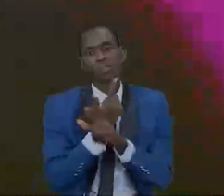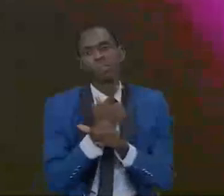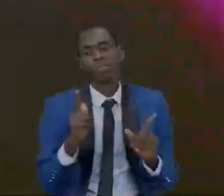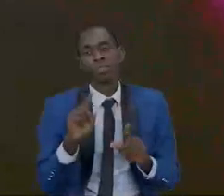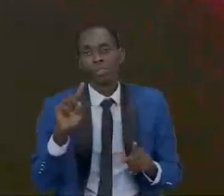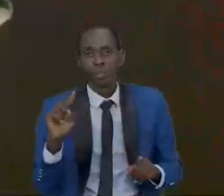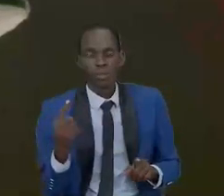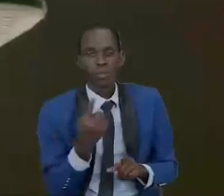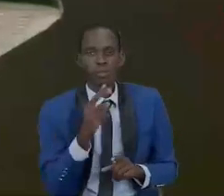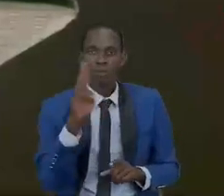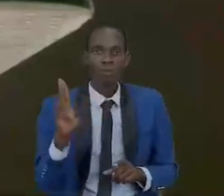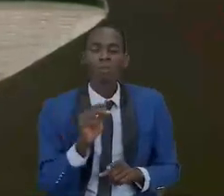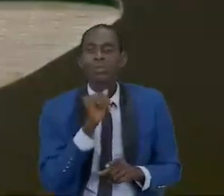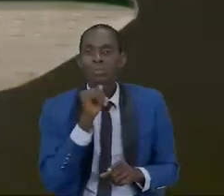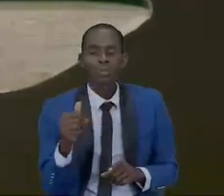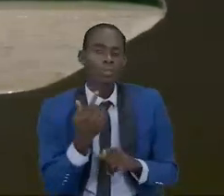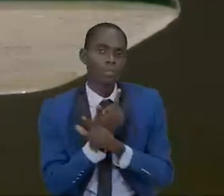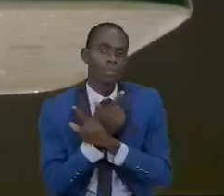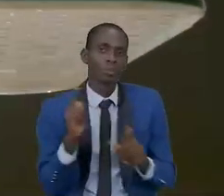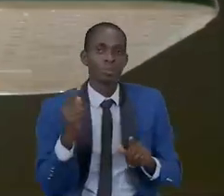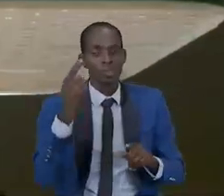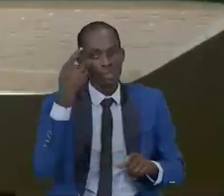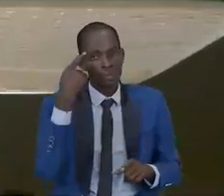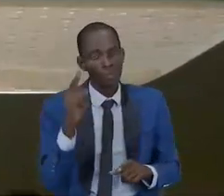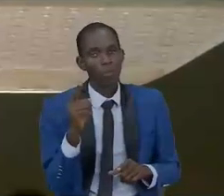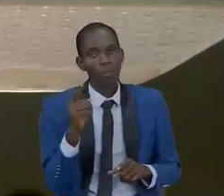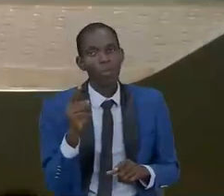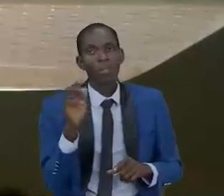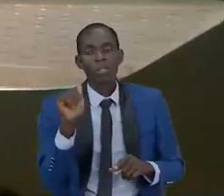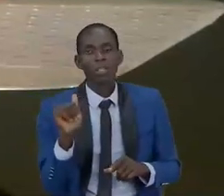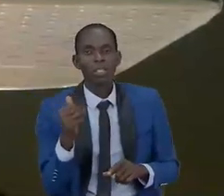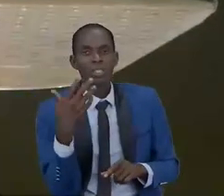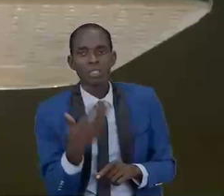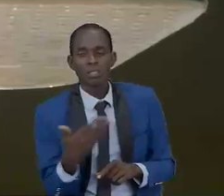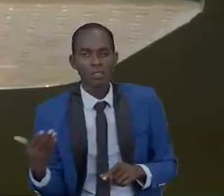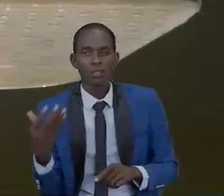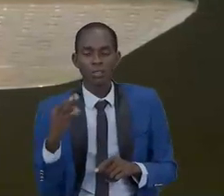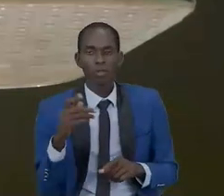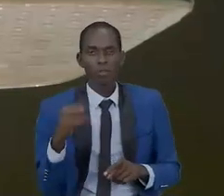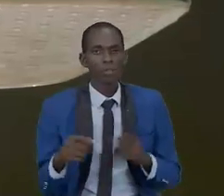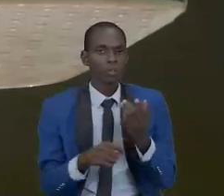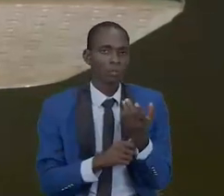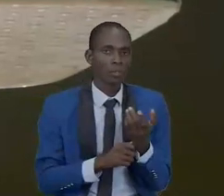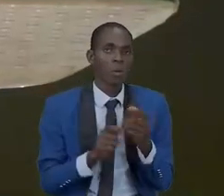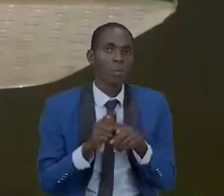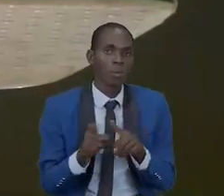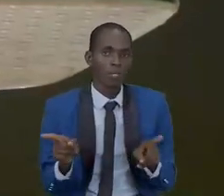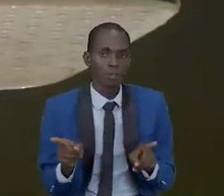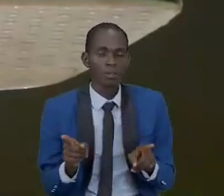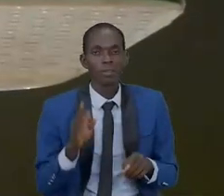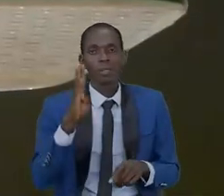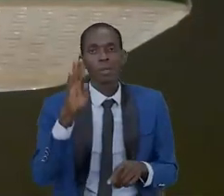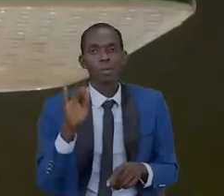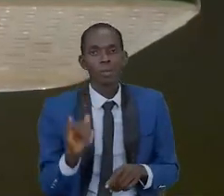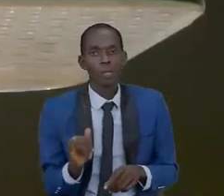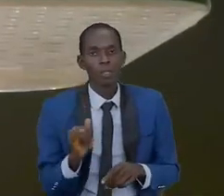seulement ne faites pas de cette liberté un prétexte de vivre selon la chair mais rendez-vous